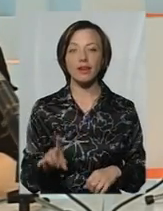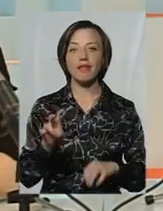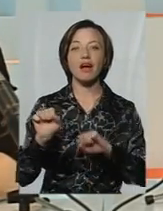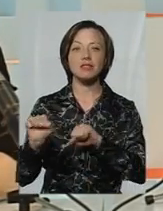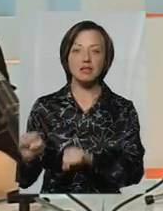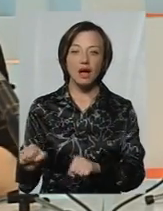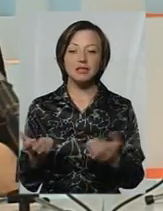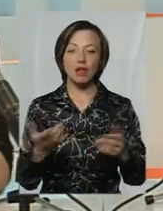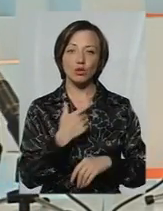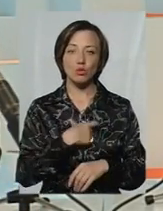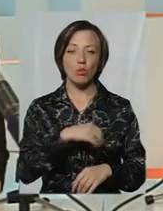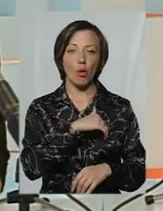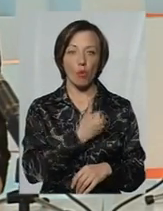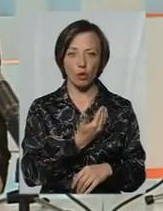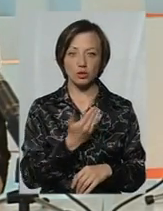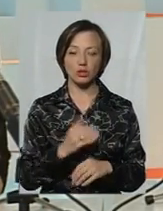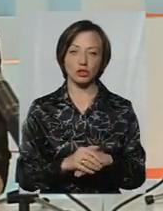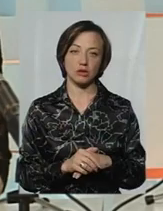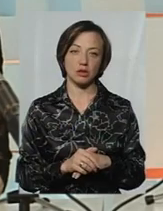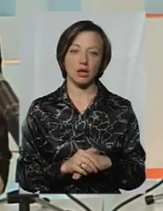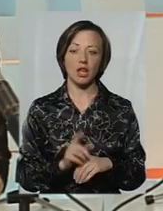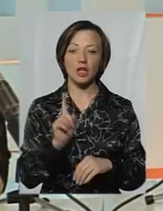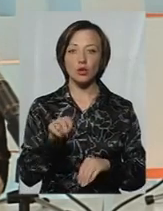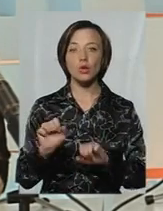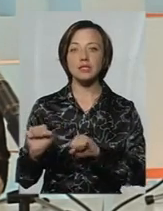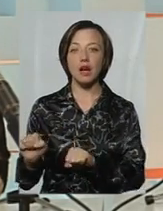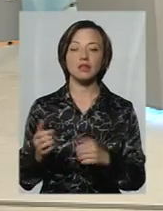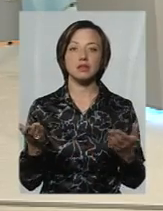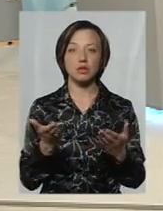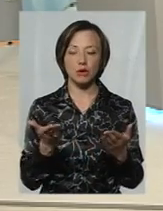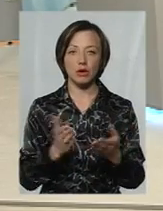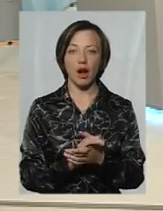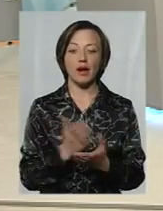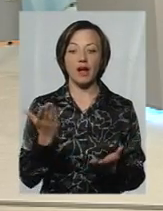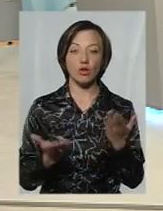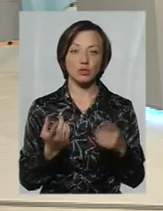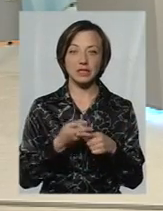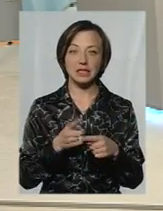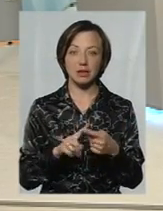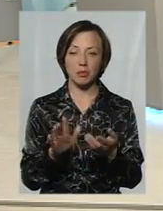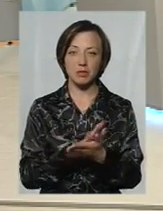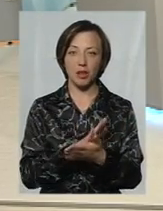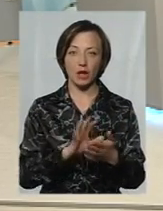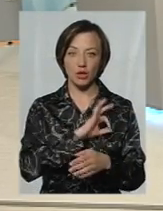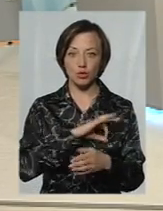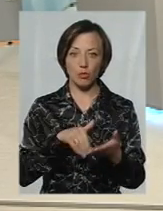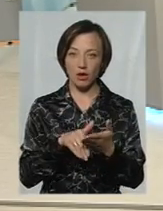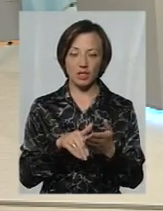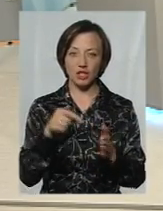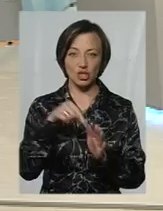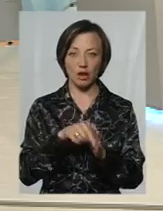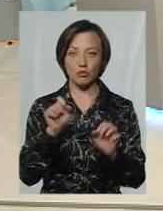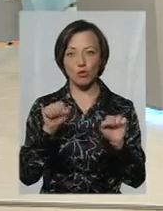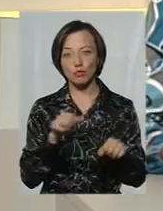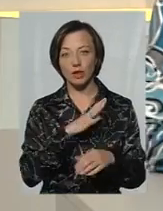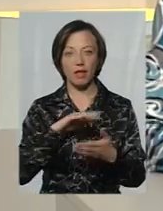вона собі хоче. І на той захист, якого вона вибрала. Тобто, якщо це безоплатна правова допомога, це не значить, що вона може бути